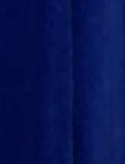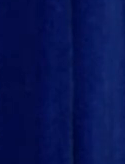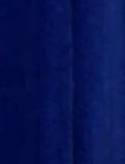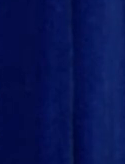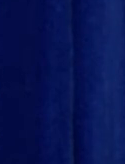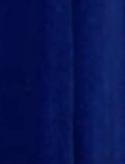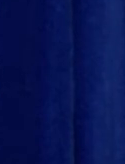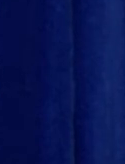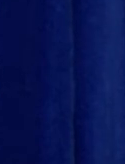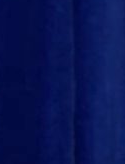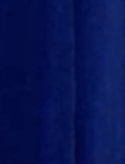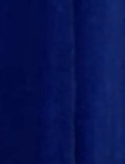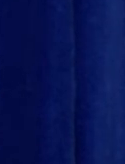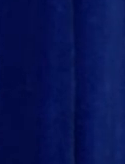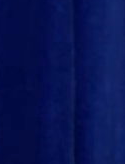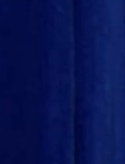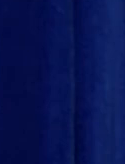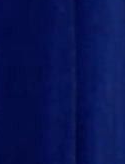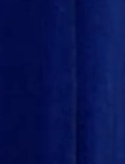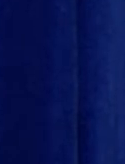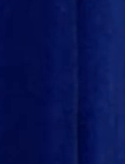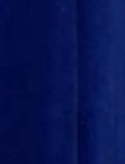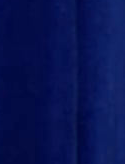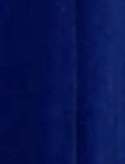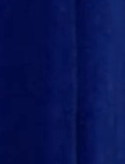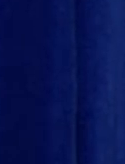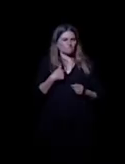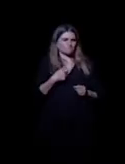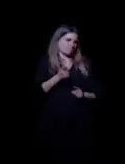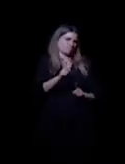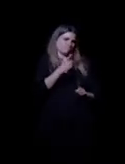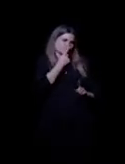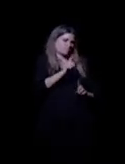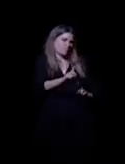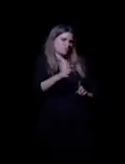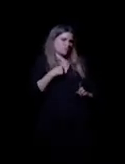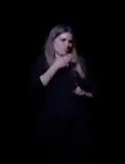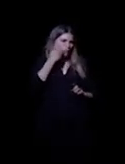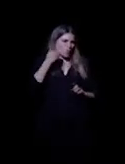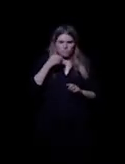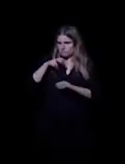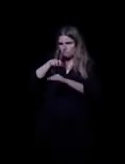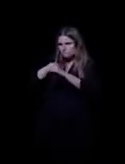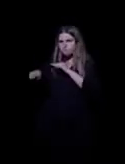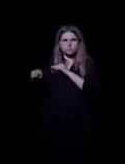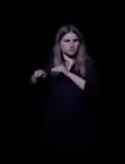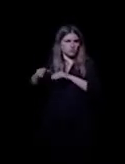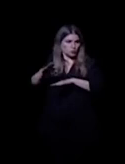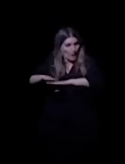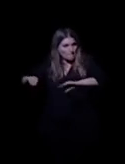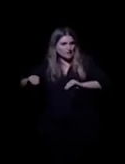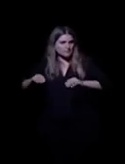résultats des rapports de défauts, je me suis dit, je vais aller faire un tour dans la fosse avec les opérateurs et les